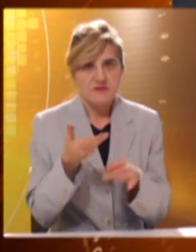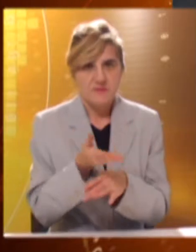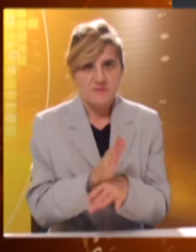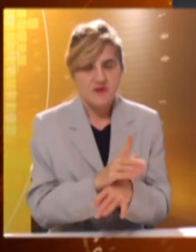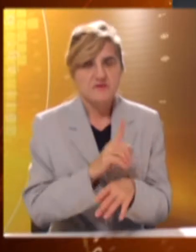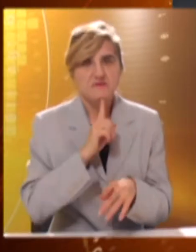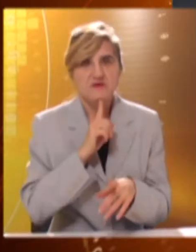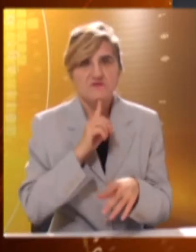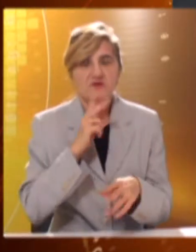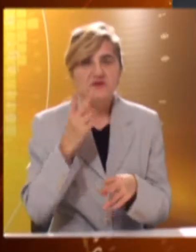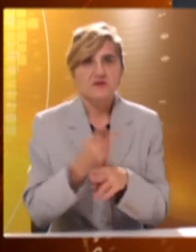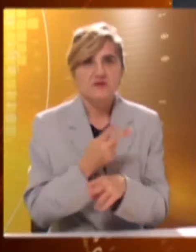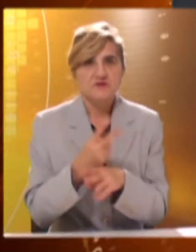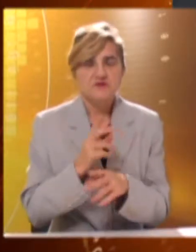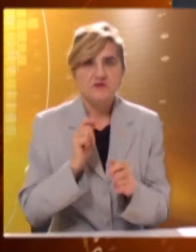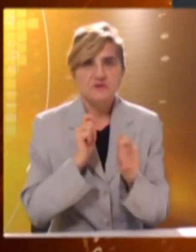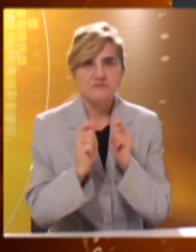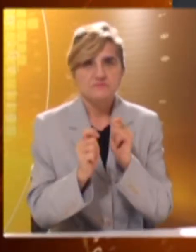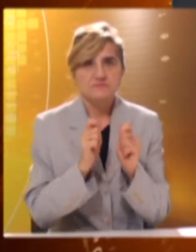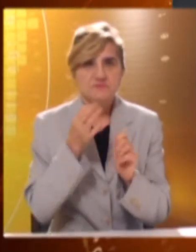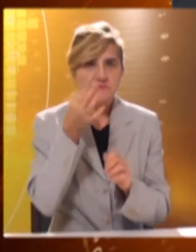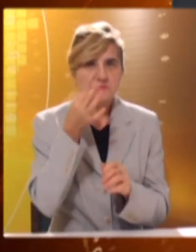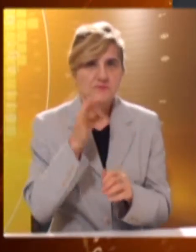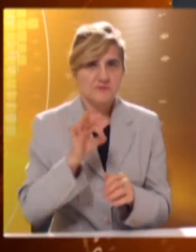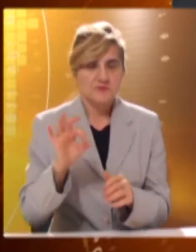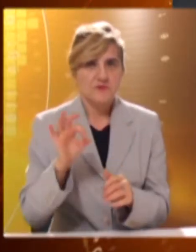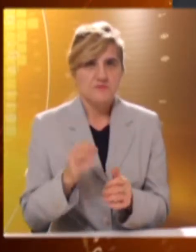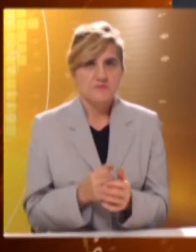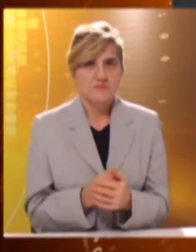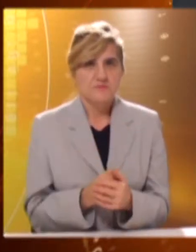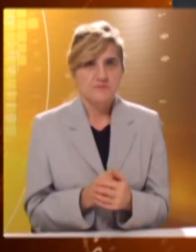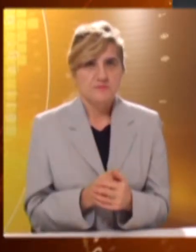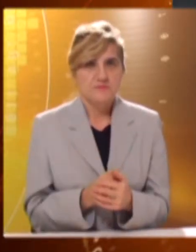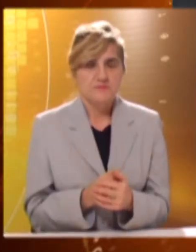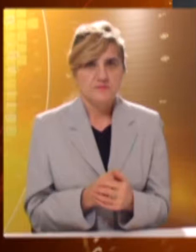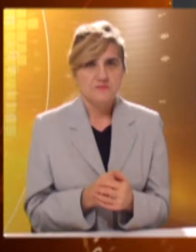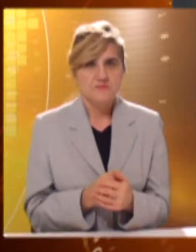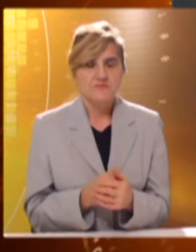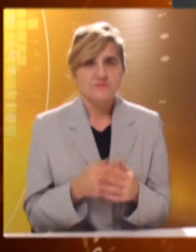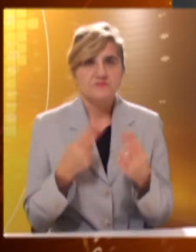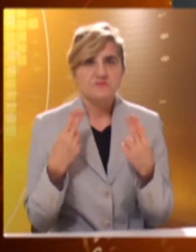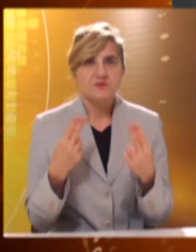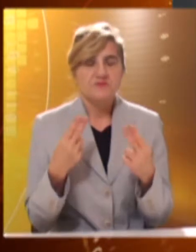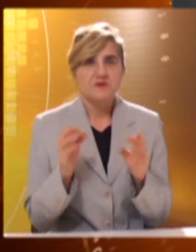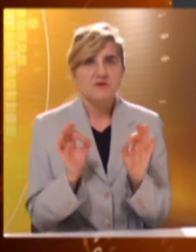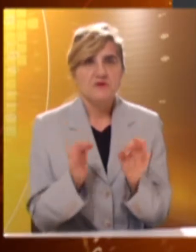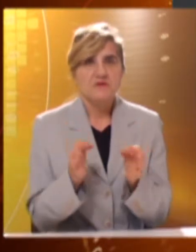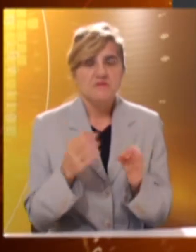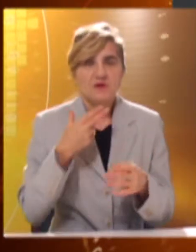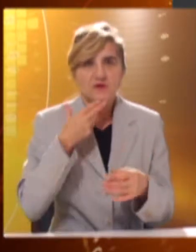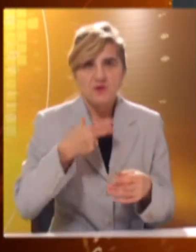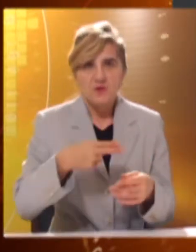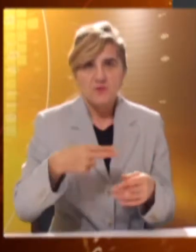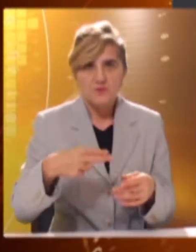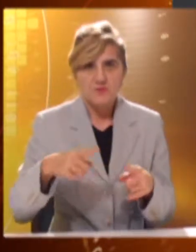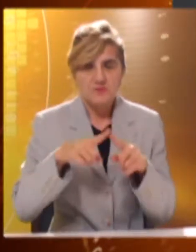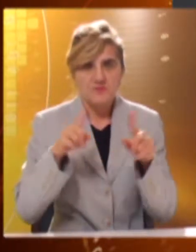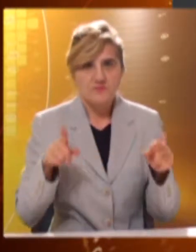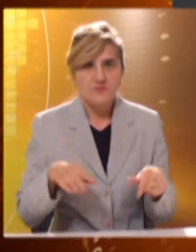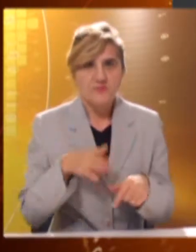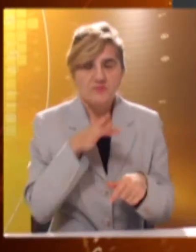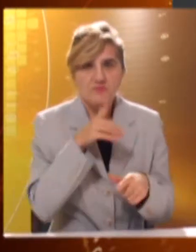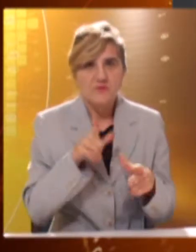način između države poslodavaca i radnika suštinski način, najbolji način na koji se problemi mogu rešiti. Interes za kvalitetnim kolektivnim ugovorom,